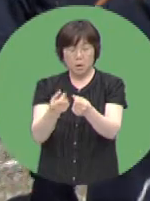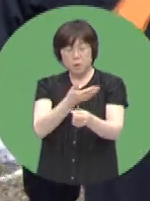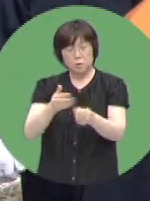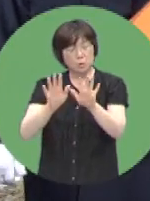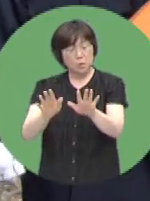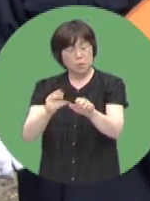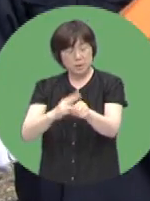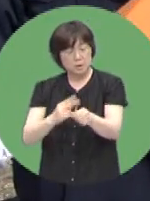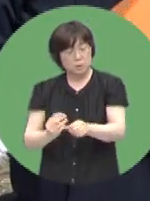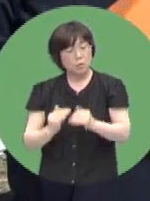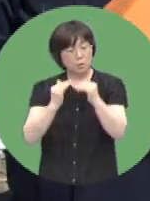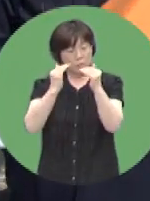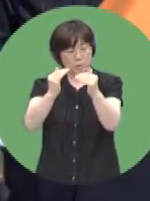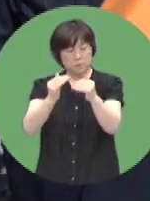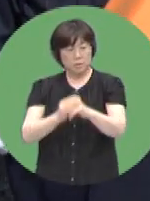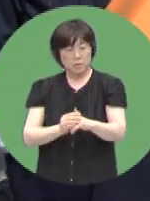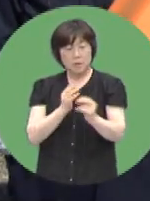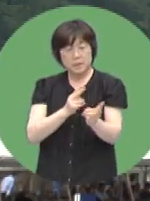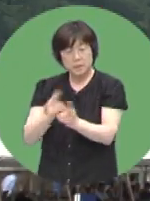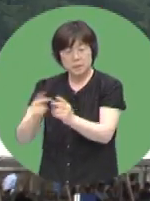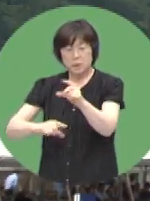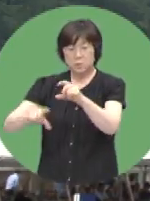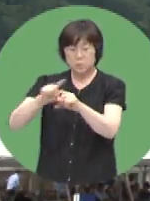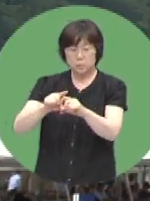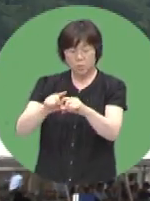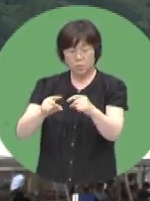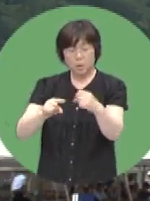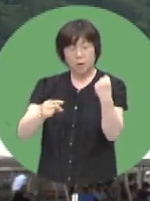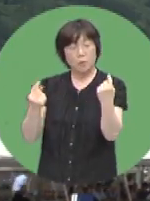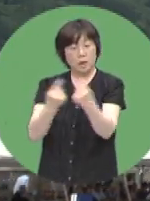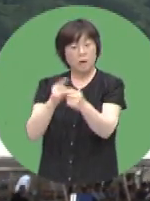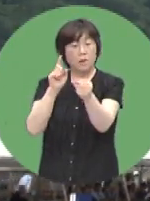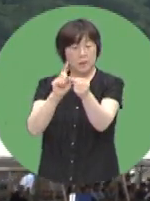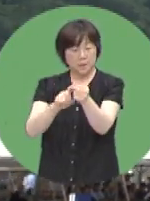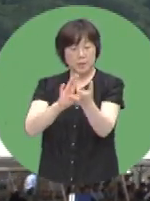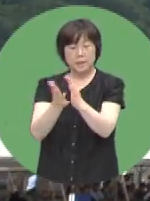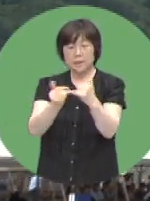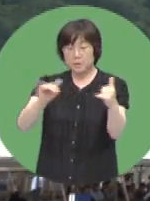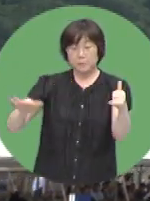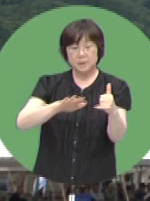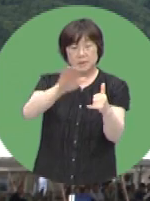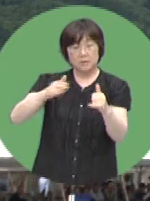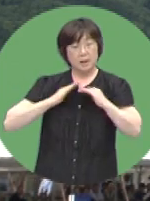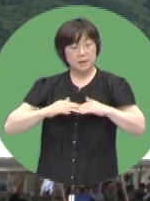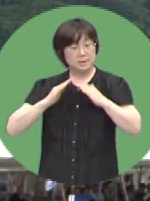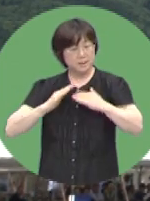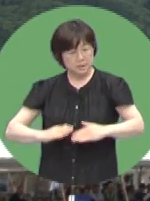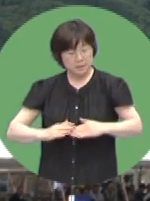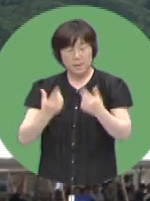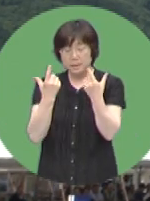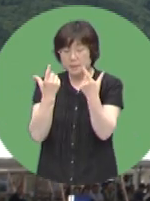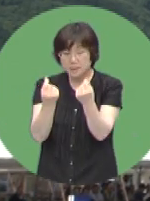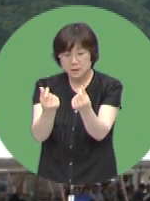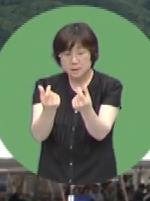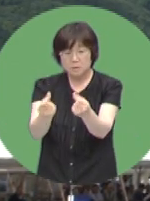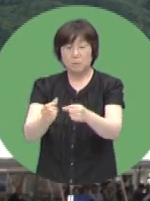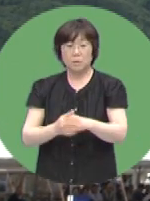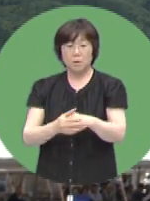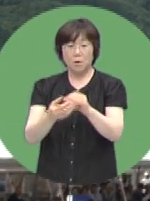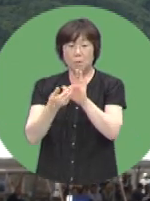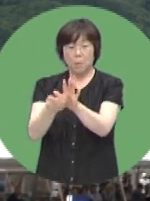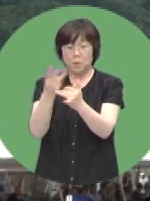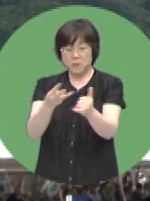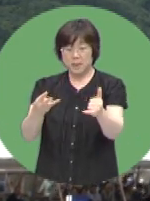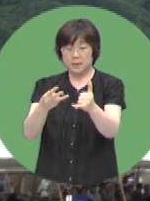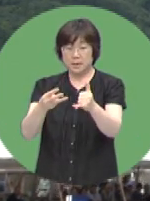術の向上、そして水防体制の一層の強化を図り、県民の皆さんの安全安心、しっかりと防災関係